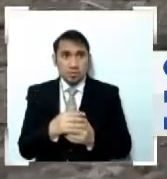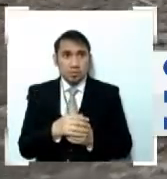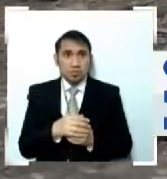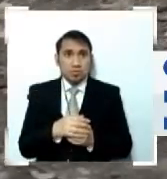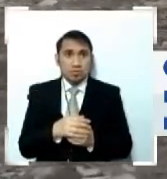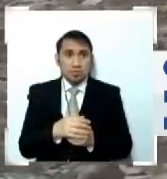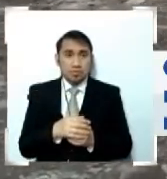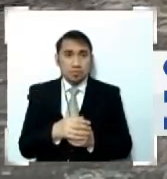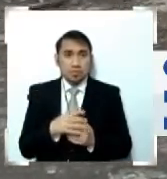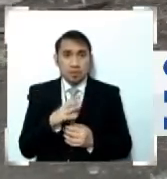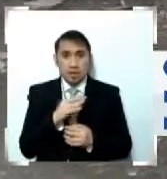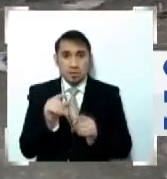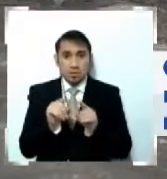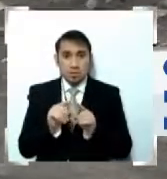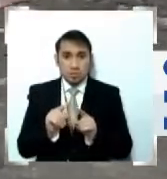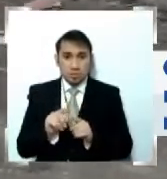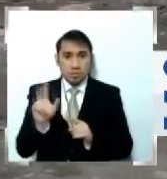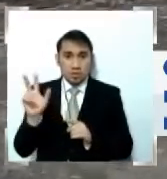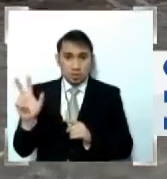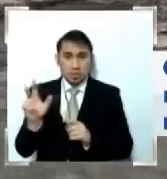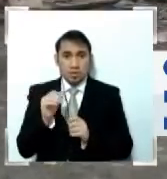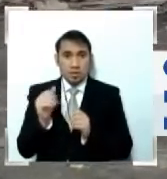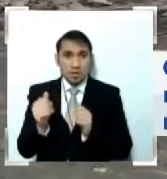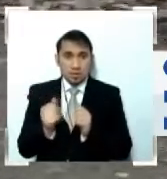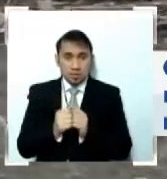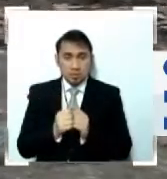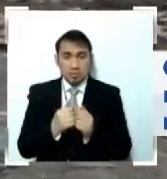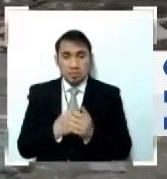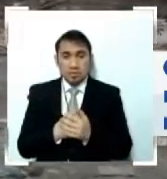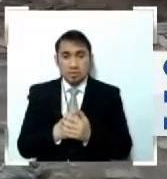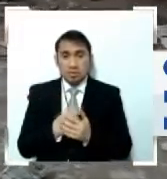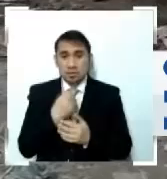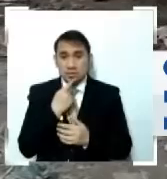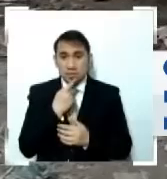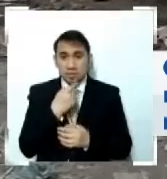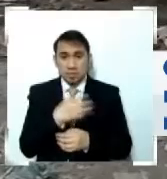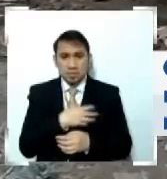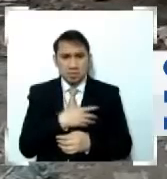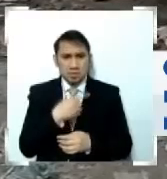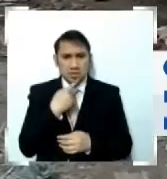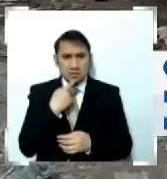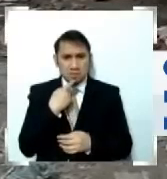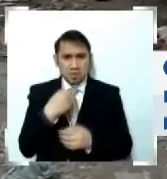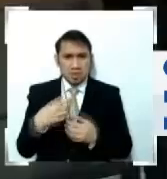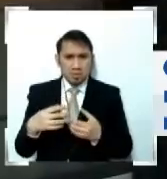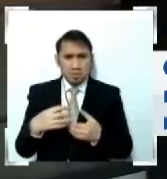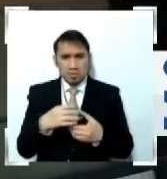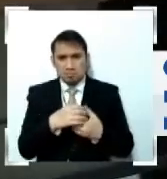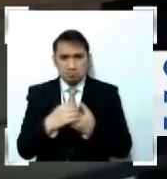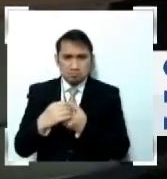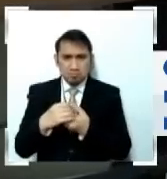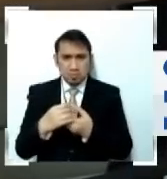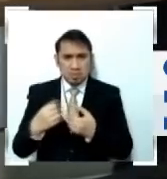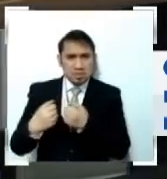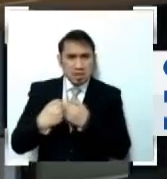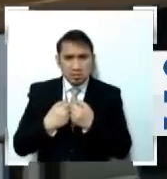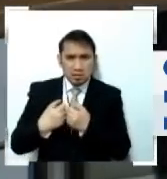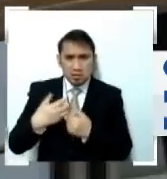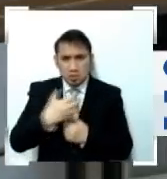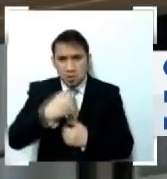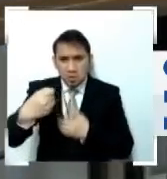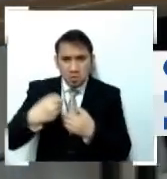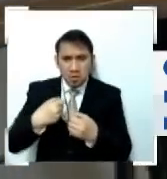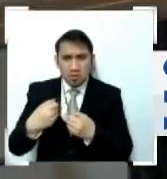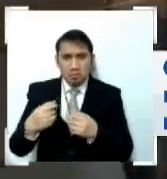pa niyang kasamahan. Sa naunang pahayag ng pulisya, nang agaw daw ng baril ang biktima na magkaroon ng raid sa lugar. Pinabulaan din